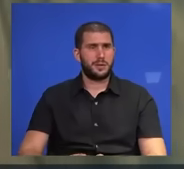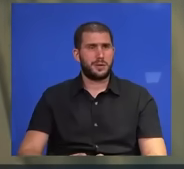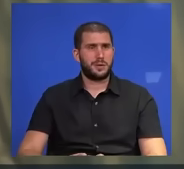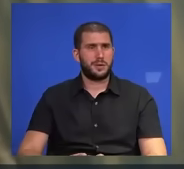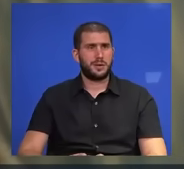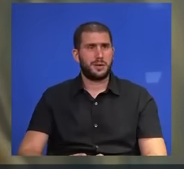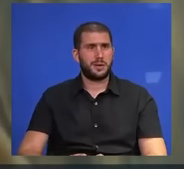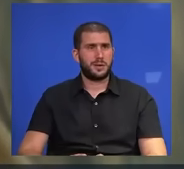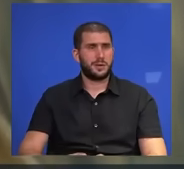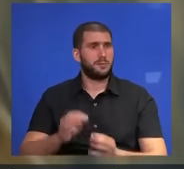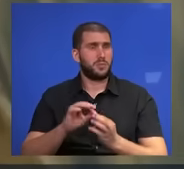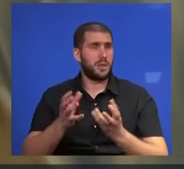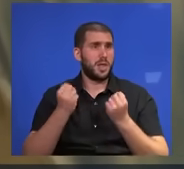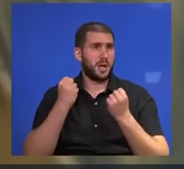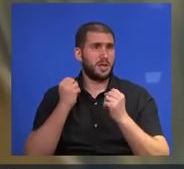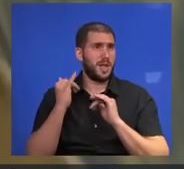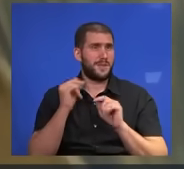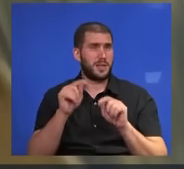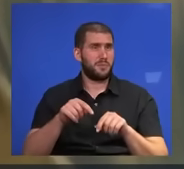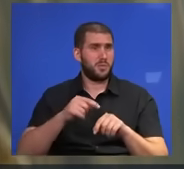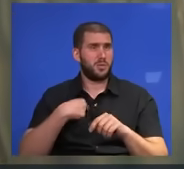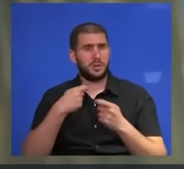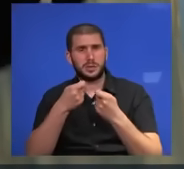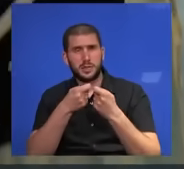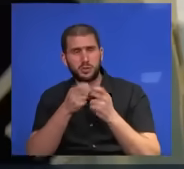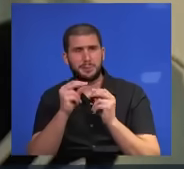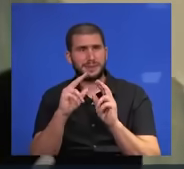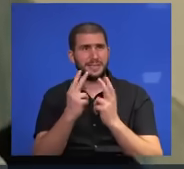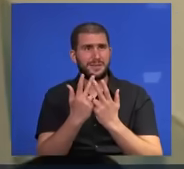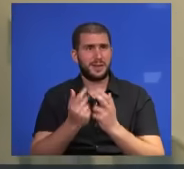פשוט לקחתי אותו, הבאתי אותו לכאן, יצרתי קשר עם צוות